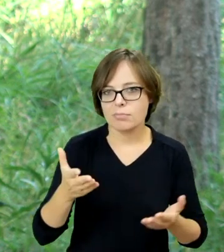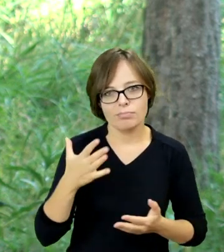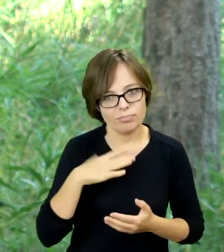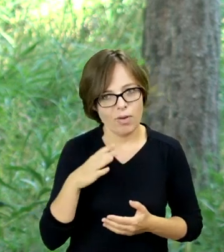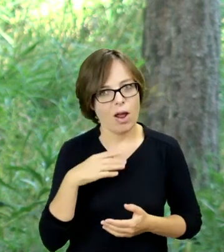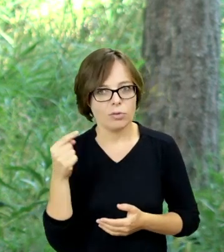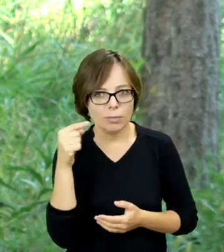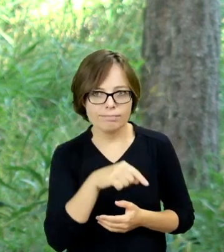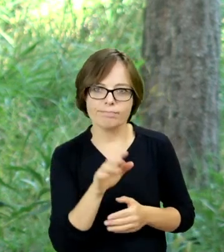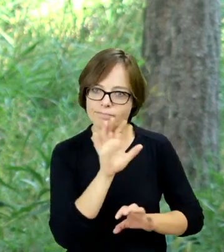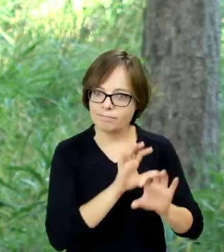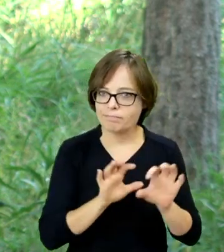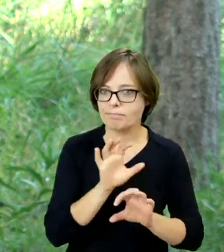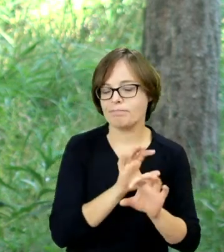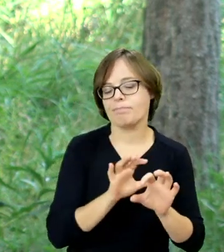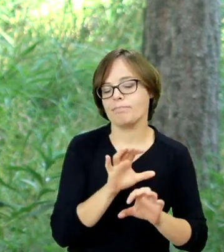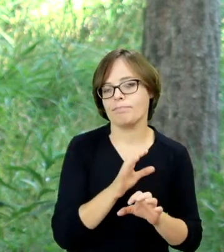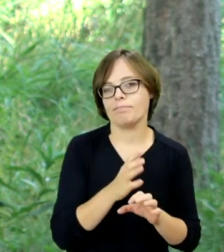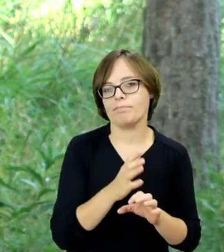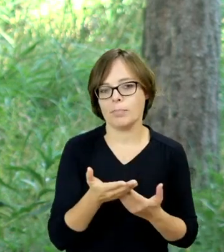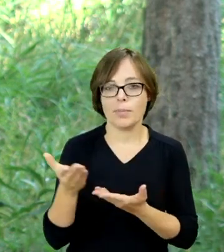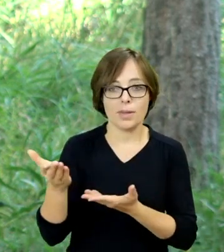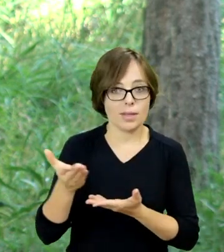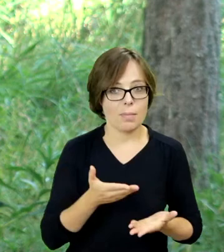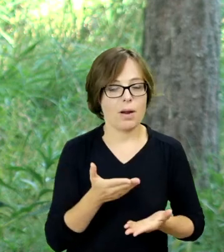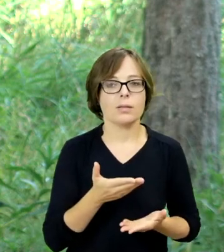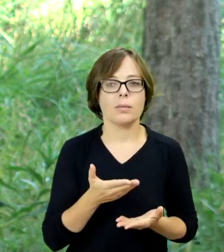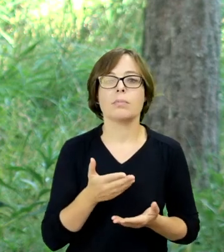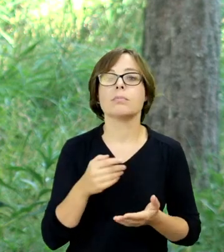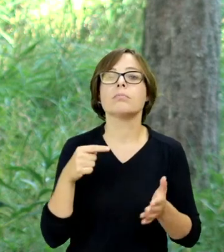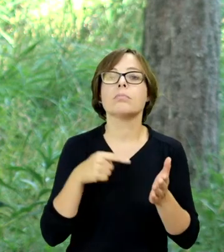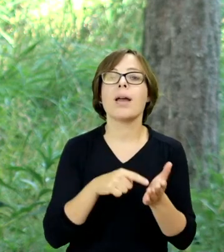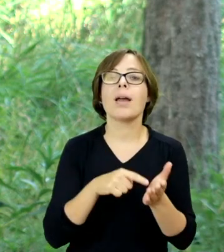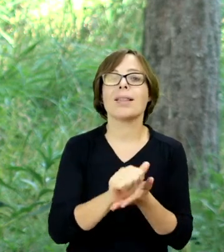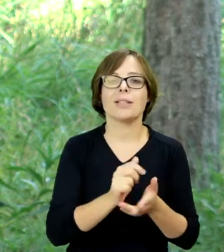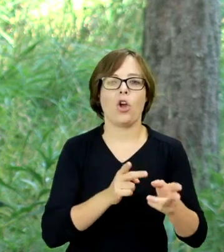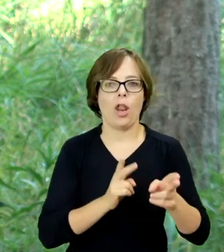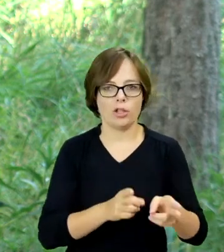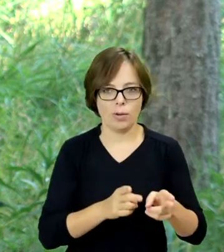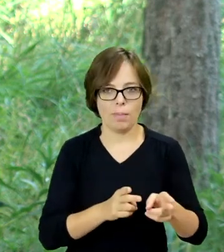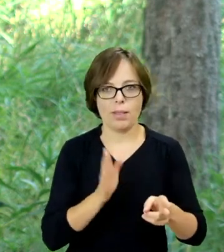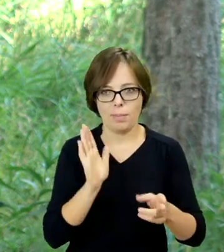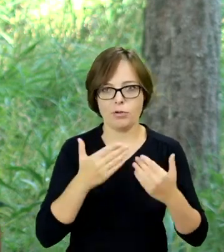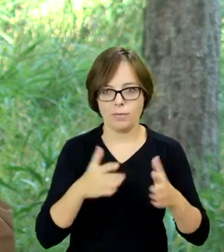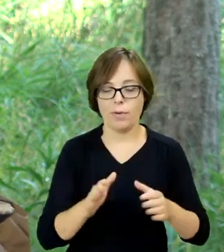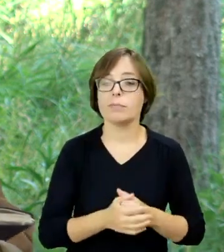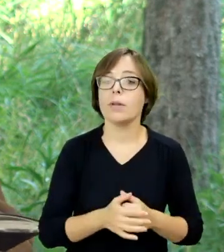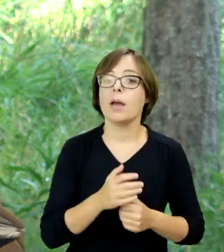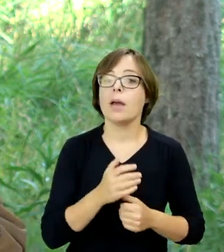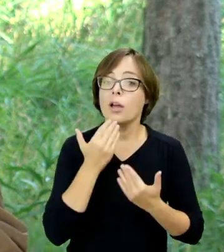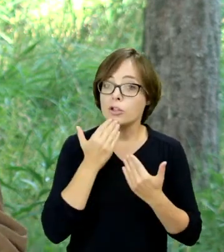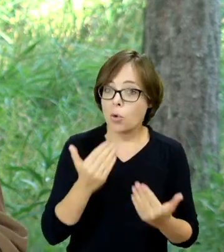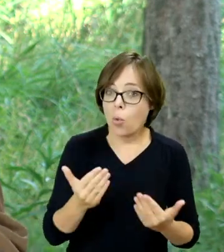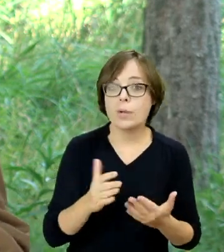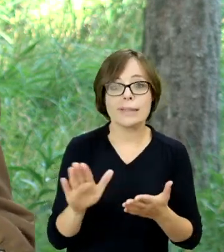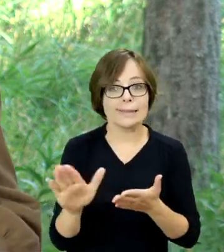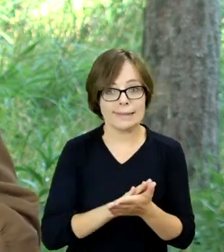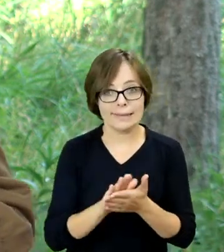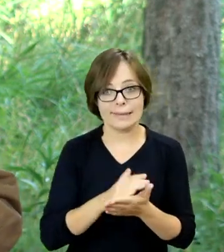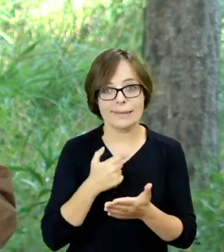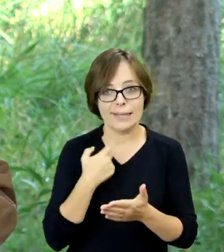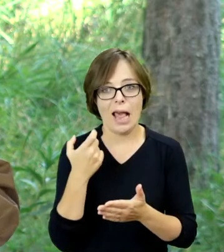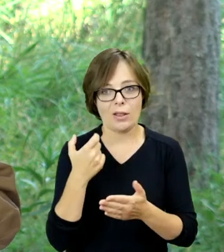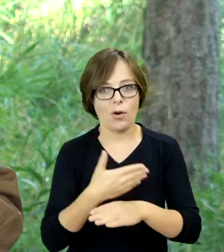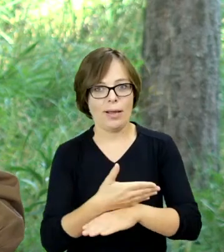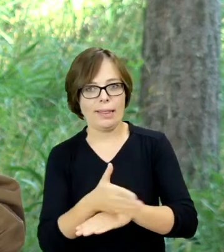do tego zaproszenia i zapraszam państwa na 11 listopada. Dziękuję bardzo i chyba przepraszam, że troszkę